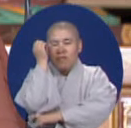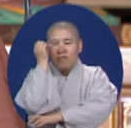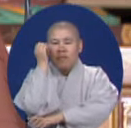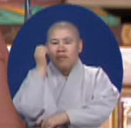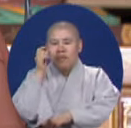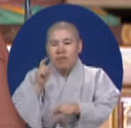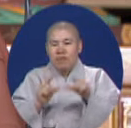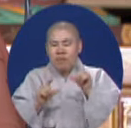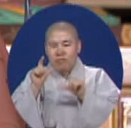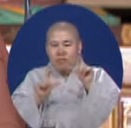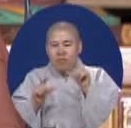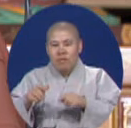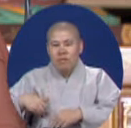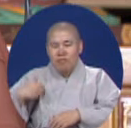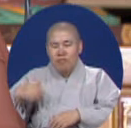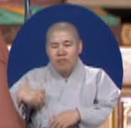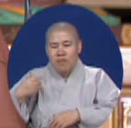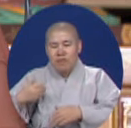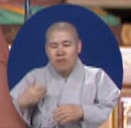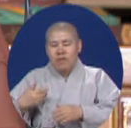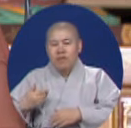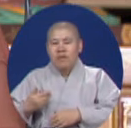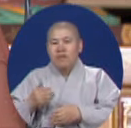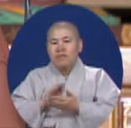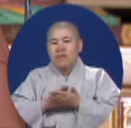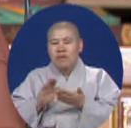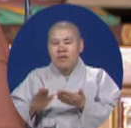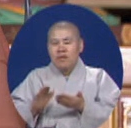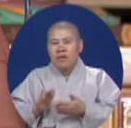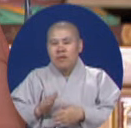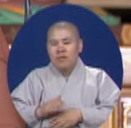요게 이제 다른 거예요. 그래가지고